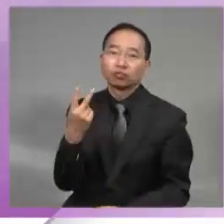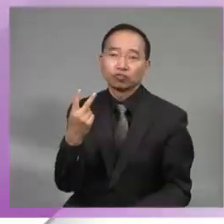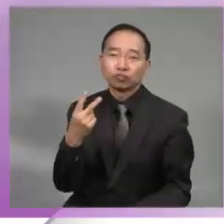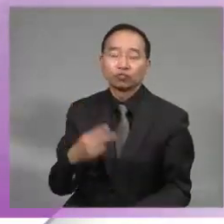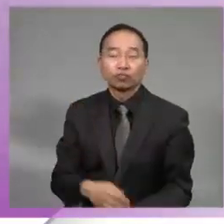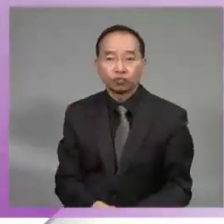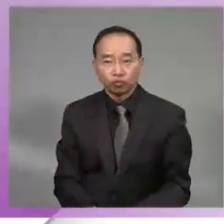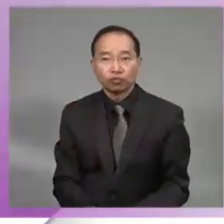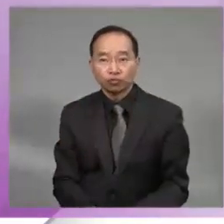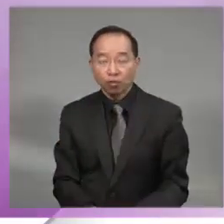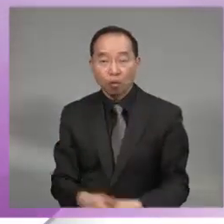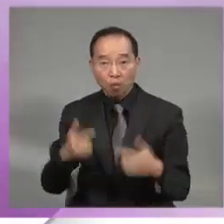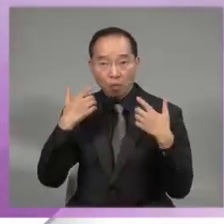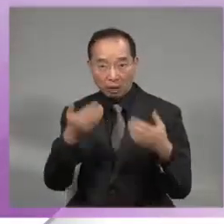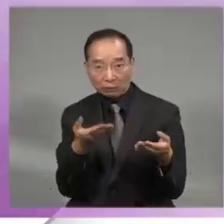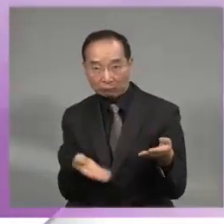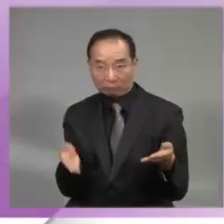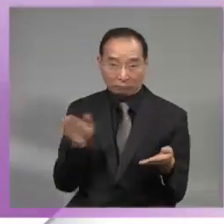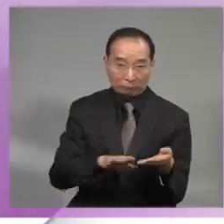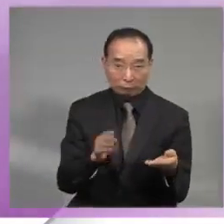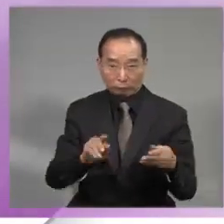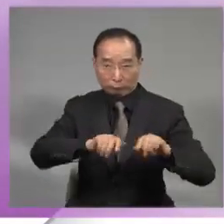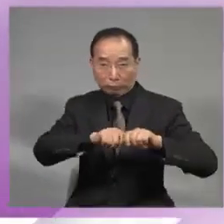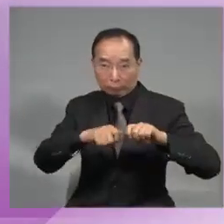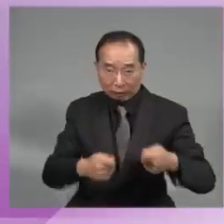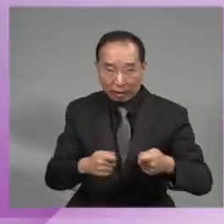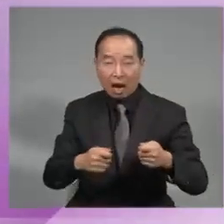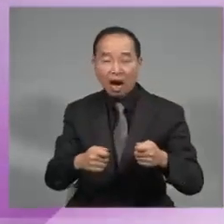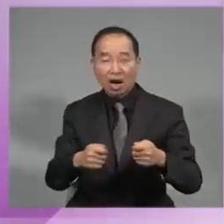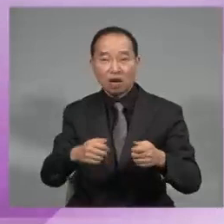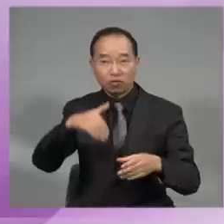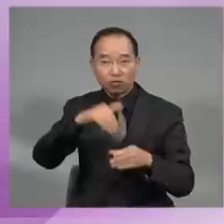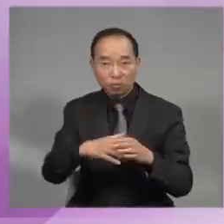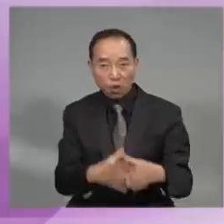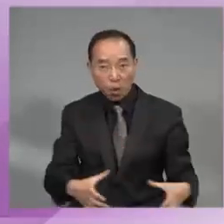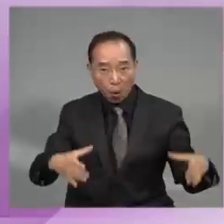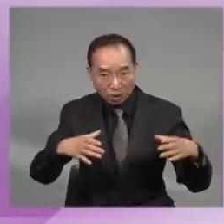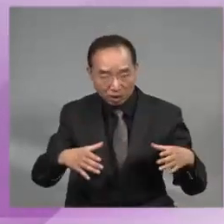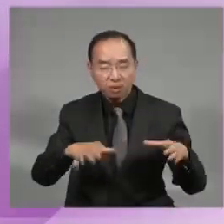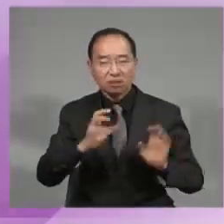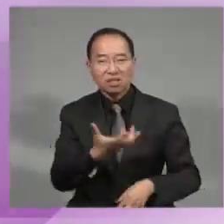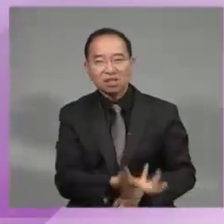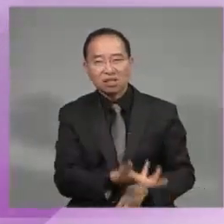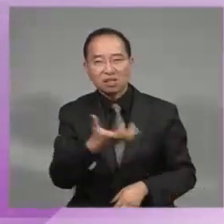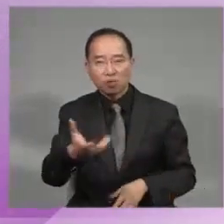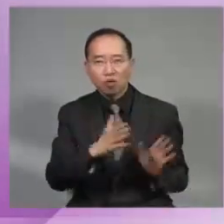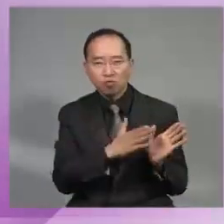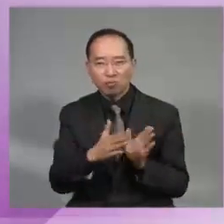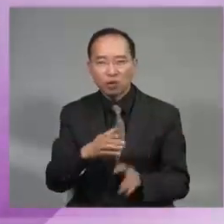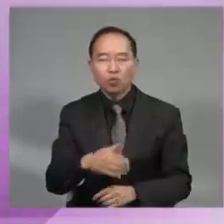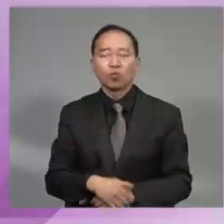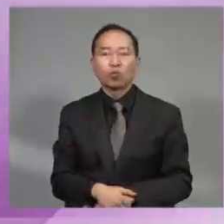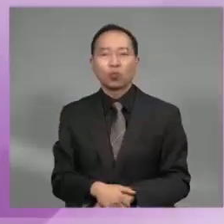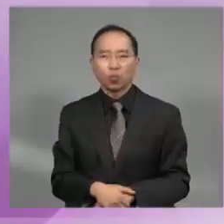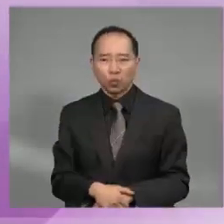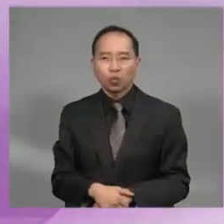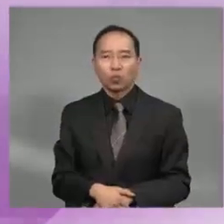자, 저렇게 확실하게 봉인 봉합된 이제 투표 용지들이 이송을 준비하고 있습니다만은 네.